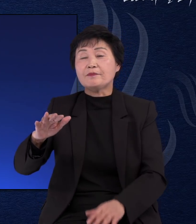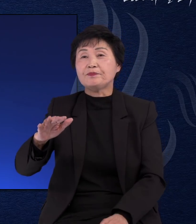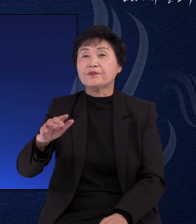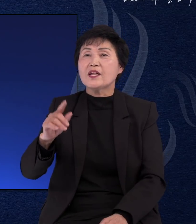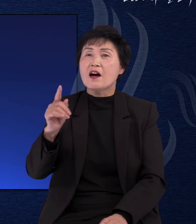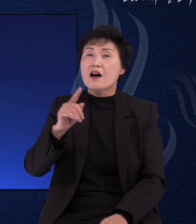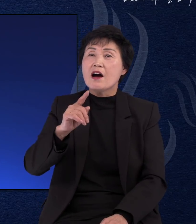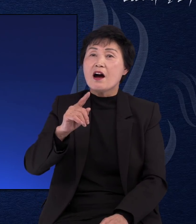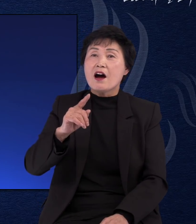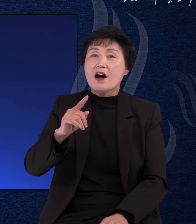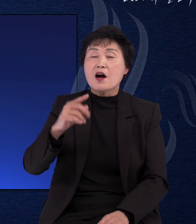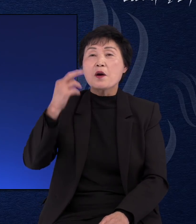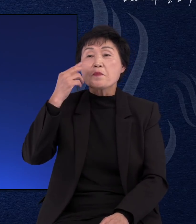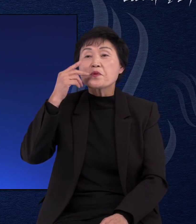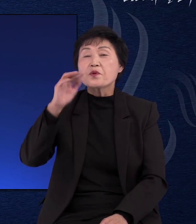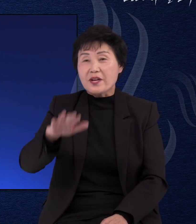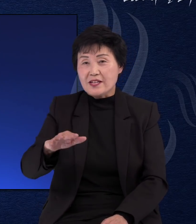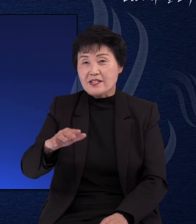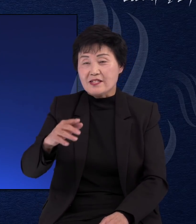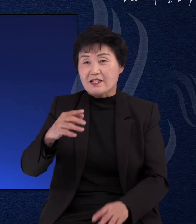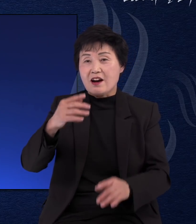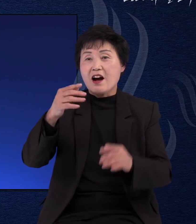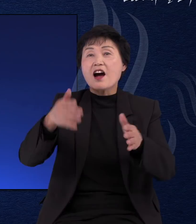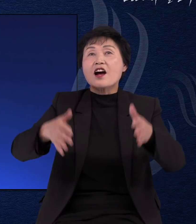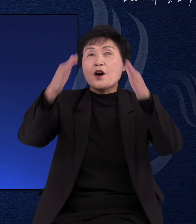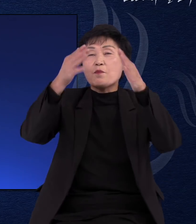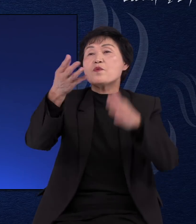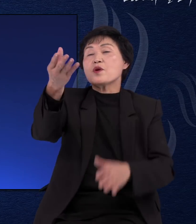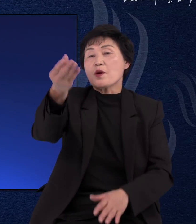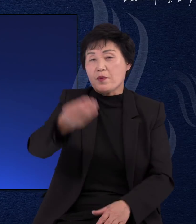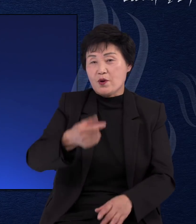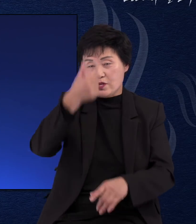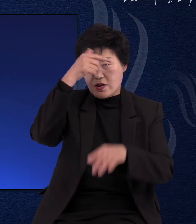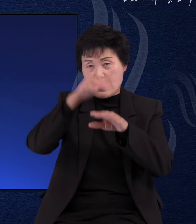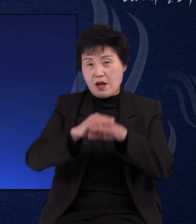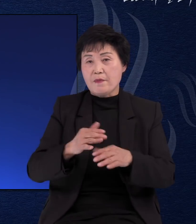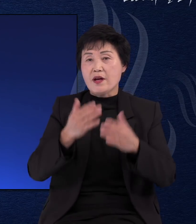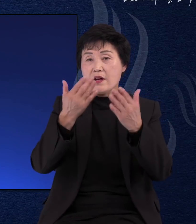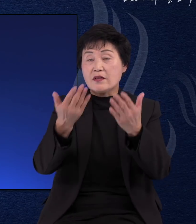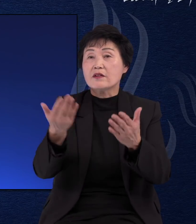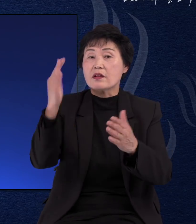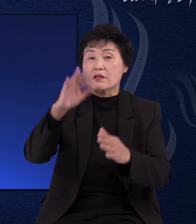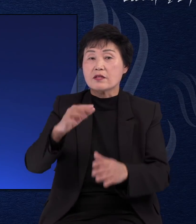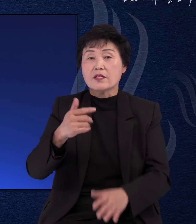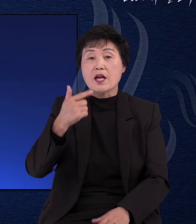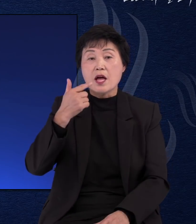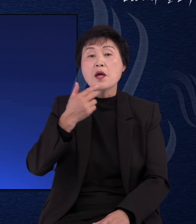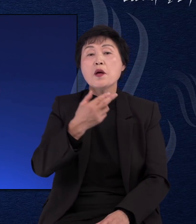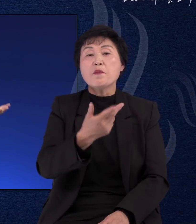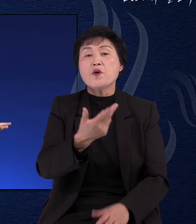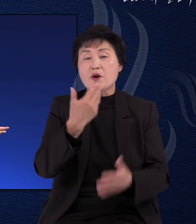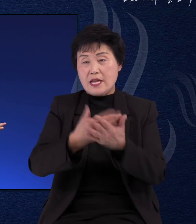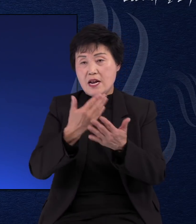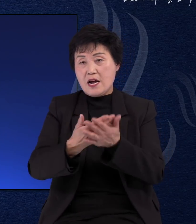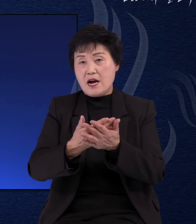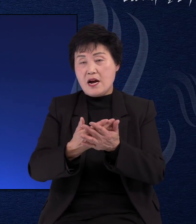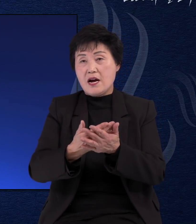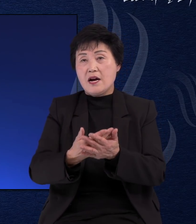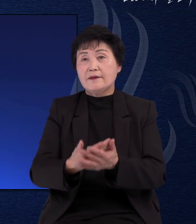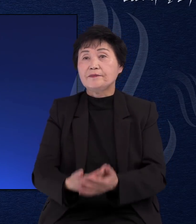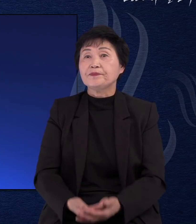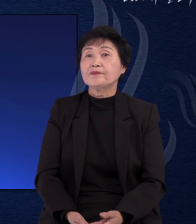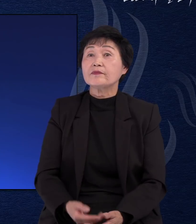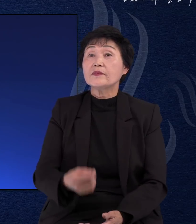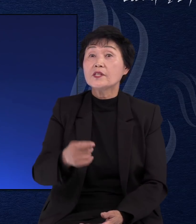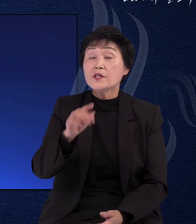말았습니다. 비워달라는. 우리가 쓰고 있는 예배 처소를 빨리 비워주고 6개월 안에 비워주고 그것을 리모델링해서